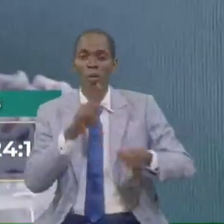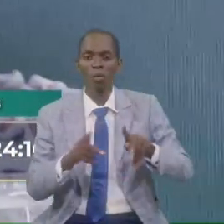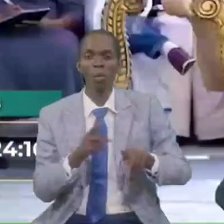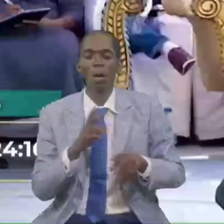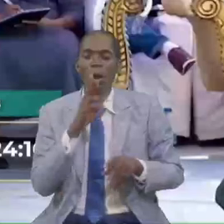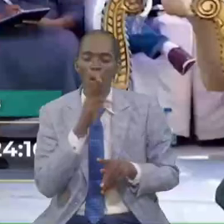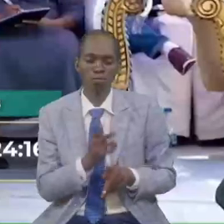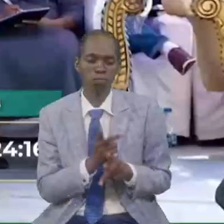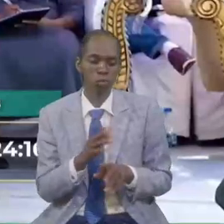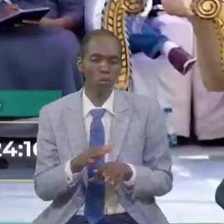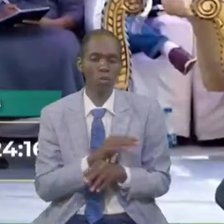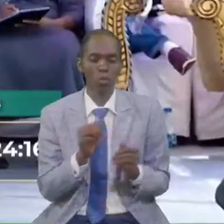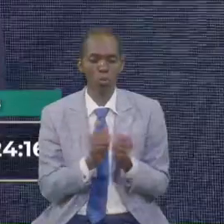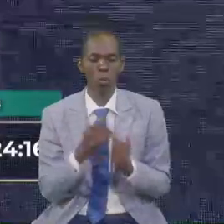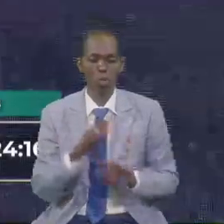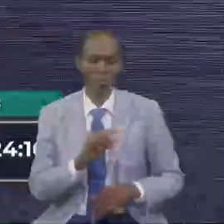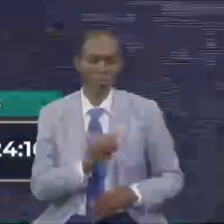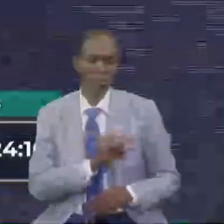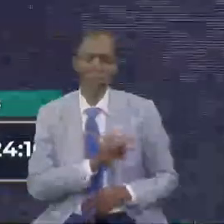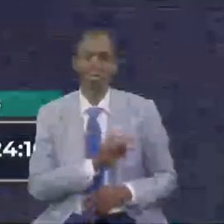Nous avons le corps et la conscience.